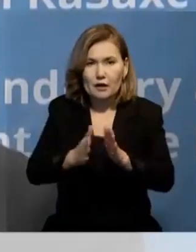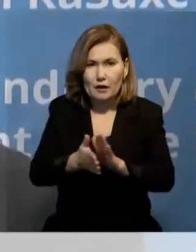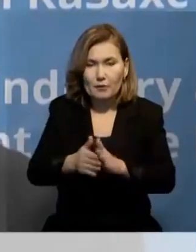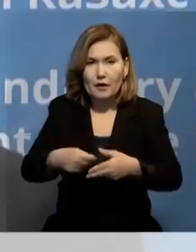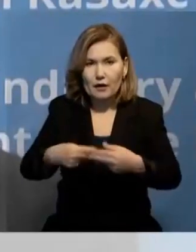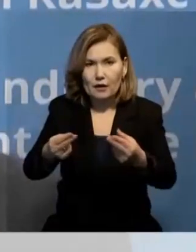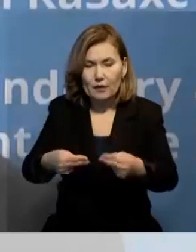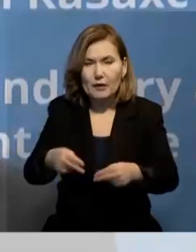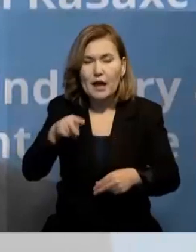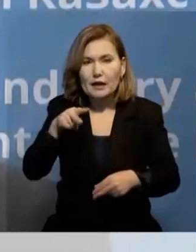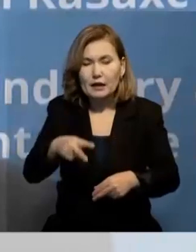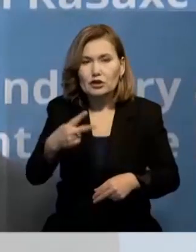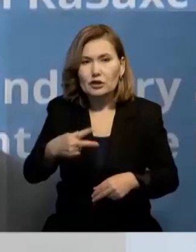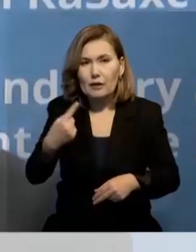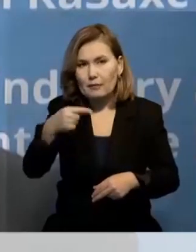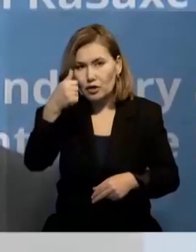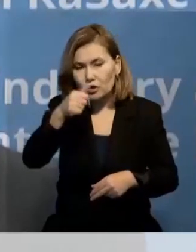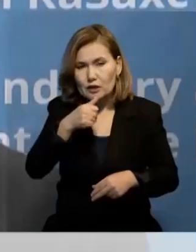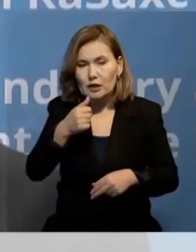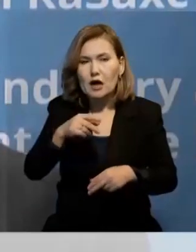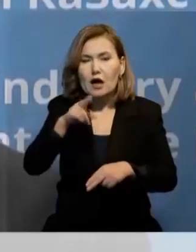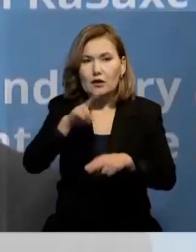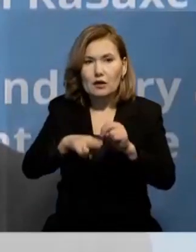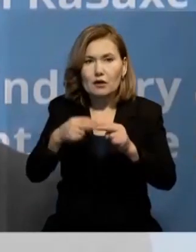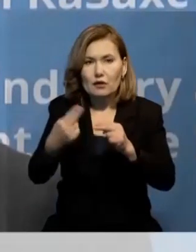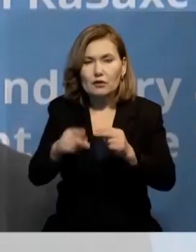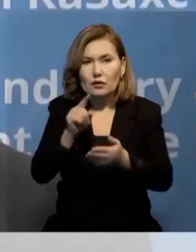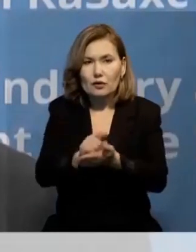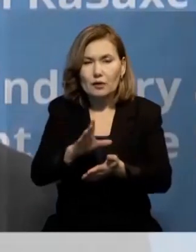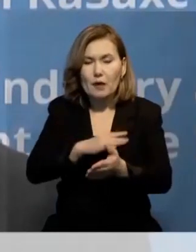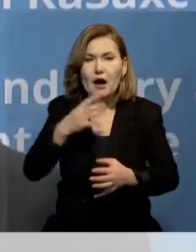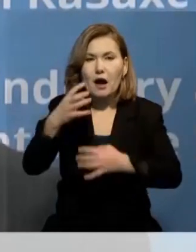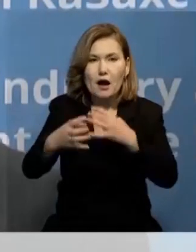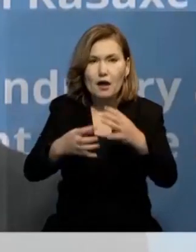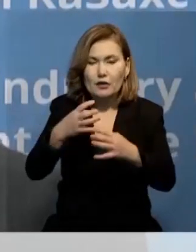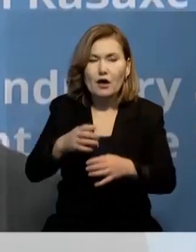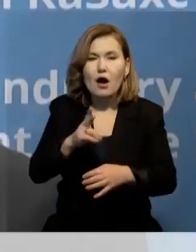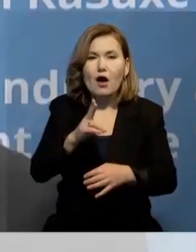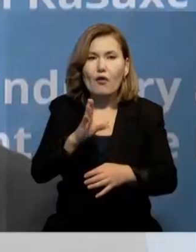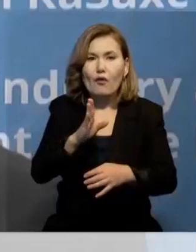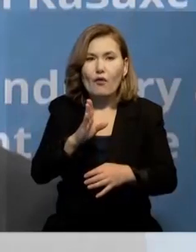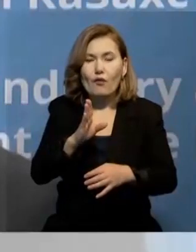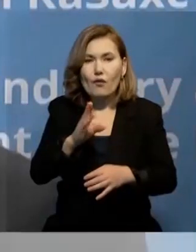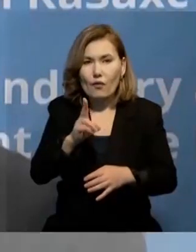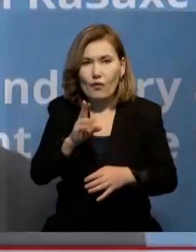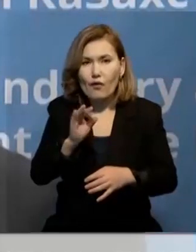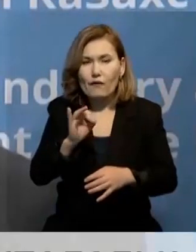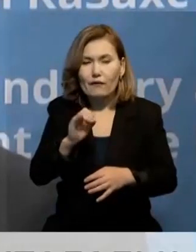негізі 2021-де берілу керек еді. Алайда мынау халықаралық COVID пандемиясына